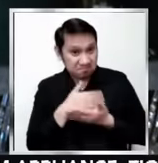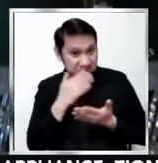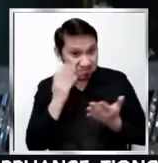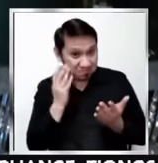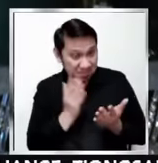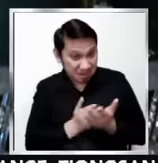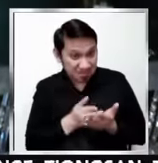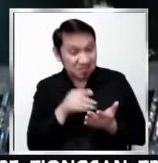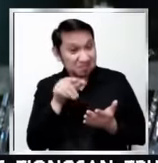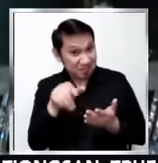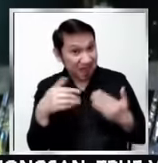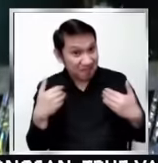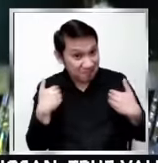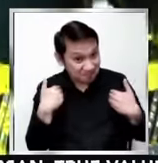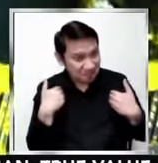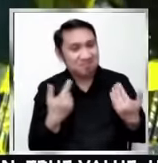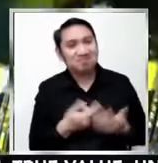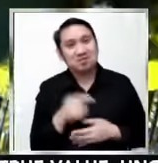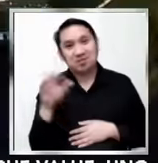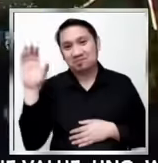ba?